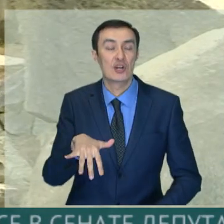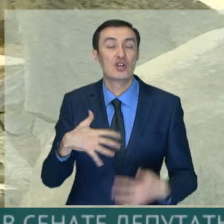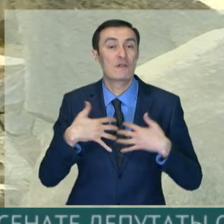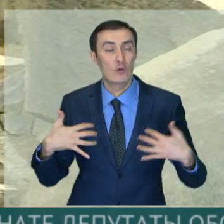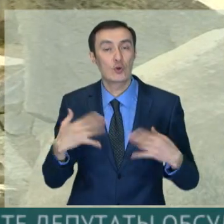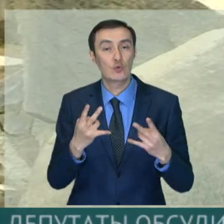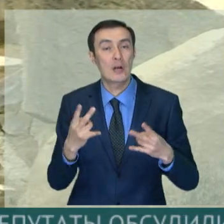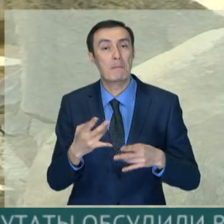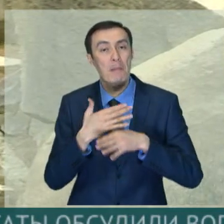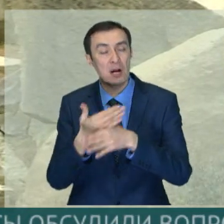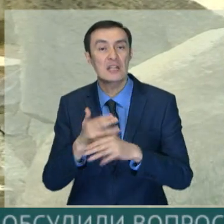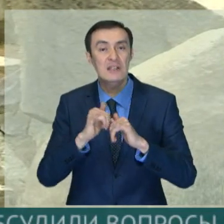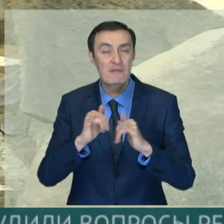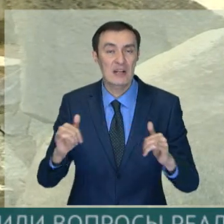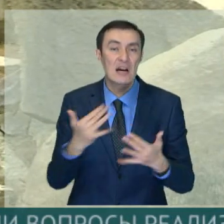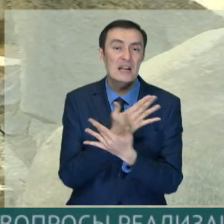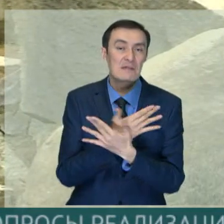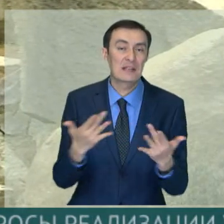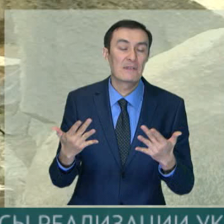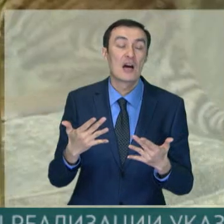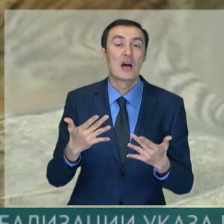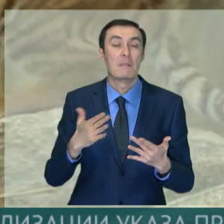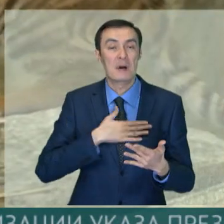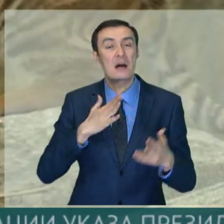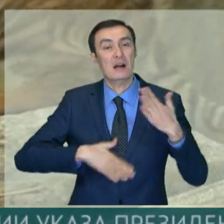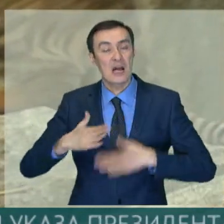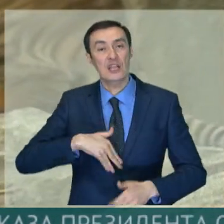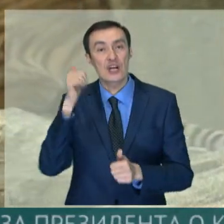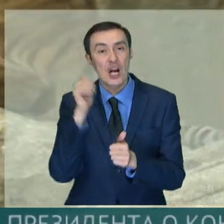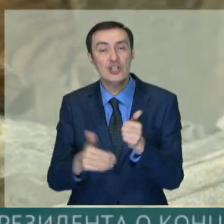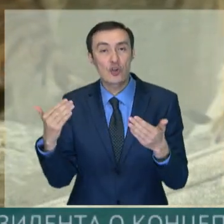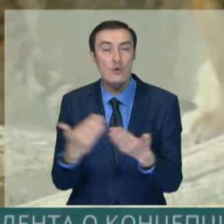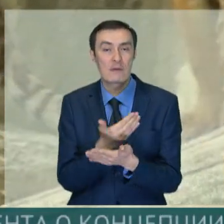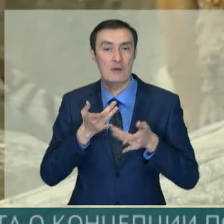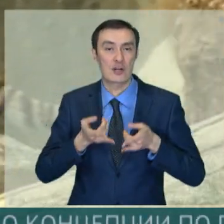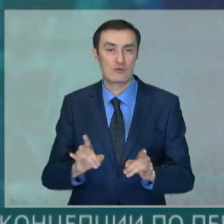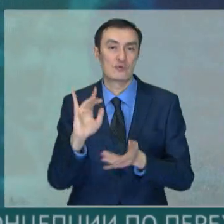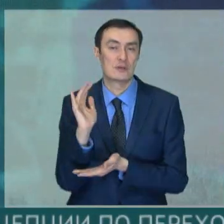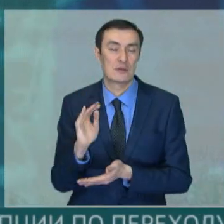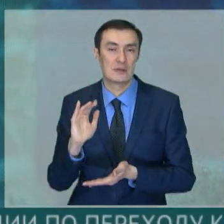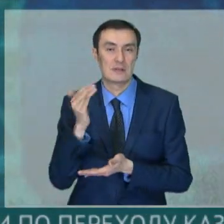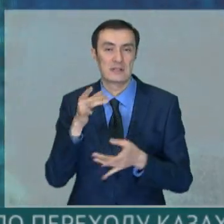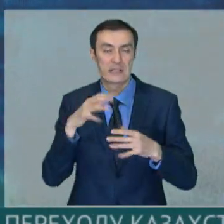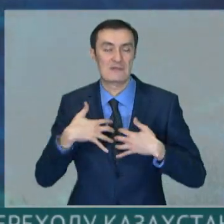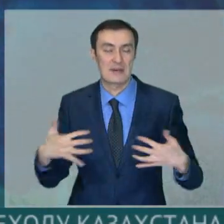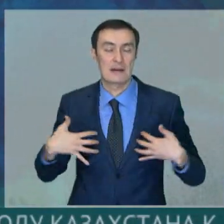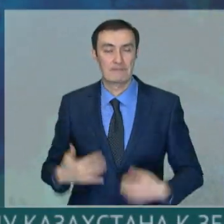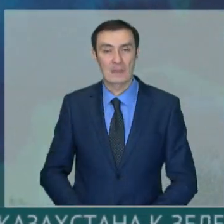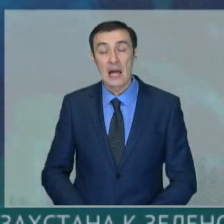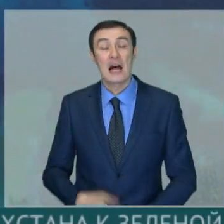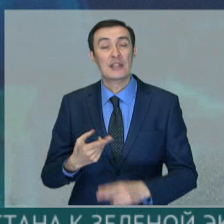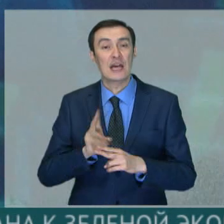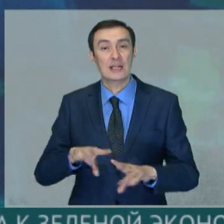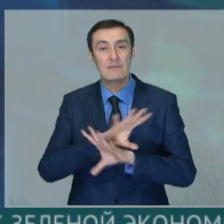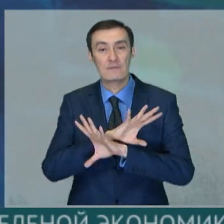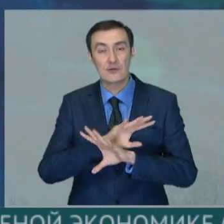Необходимо поддерживать широкое разнообразие генов. Мы очень рады каждому новому зверю. И на этом у нас все. Итоги дня